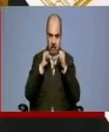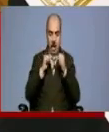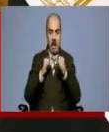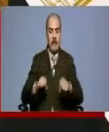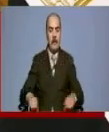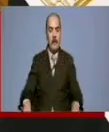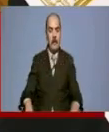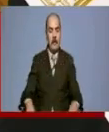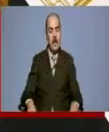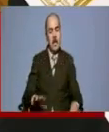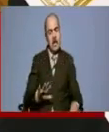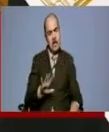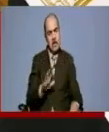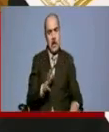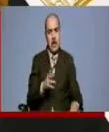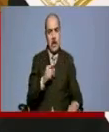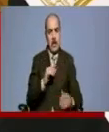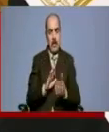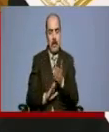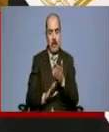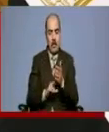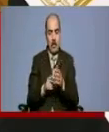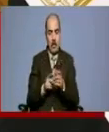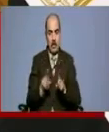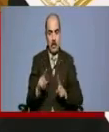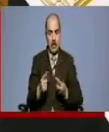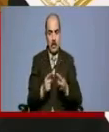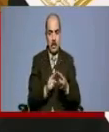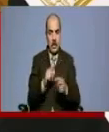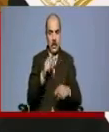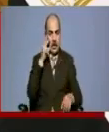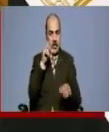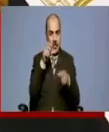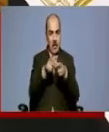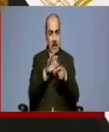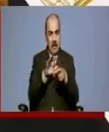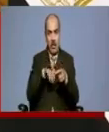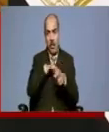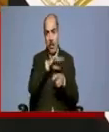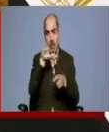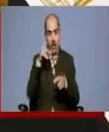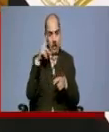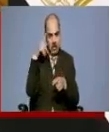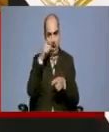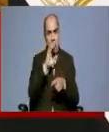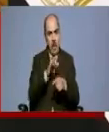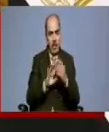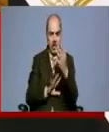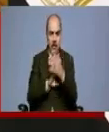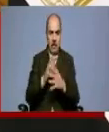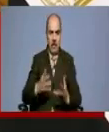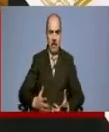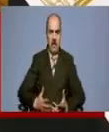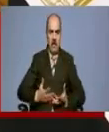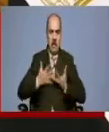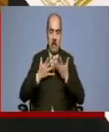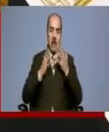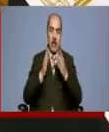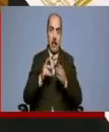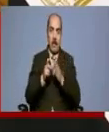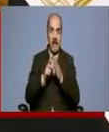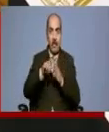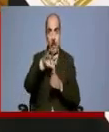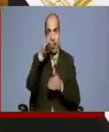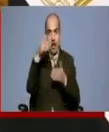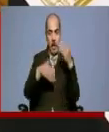المقدمه لكن هناك اطراف المؤمنه المفروض تؤمن بالانسانيه تقول هذا المشهد وتتعامل مع هذا المشهد انا هنا مش هسمي بلد س وبلد